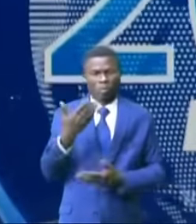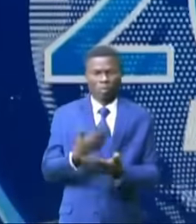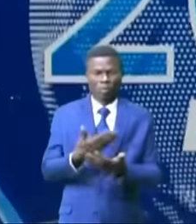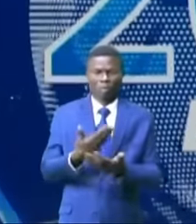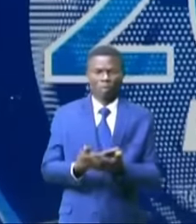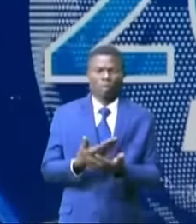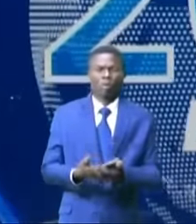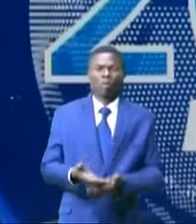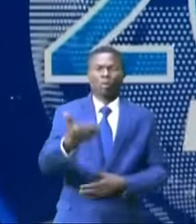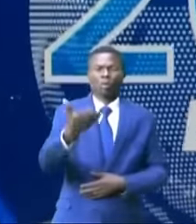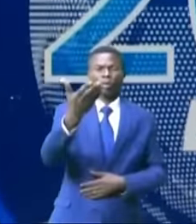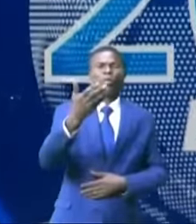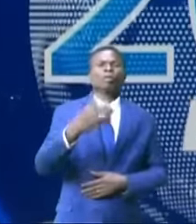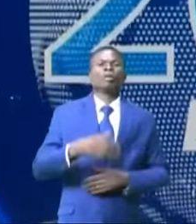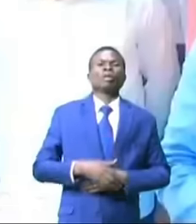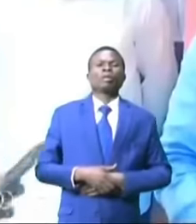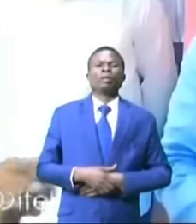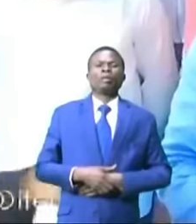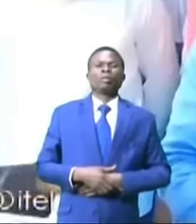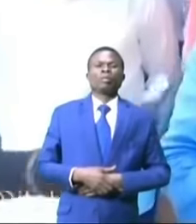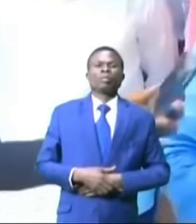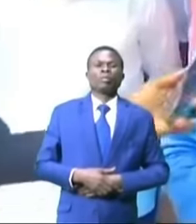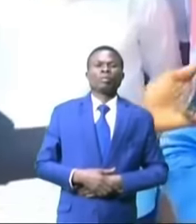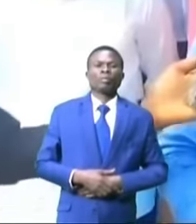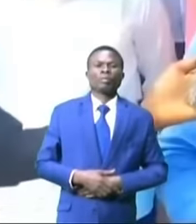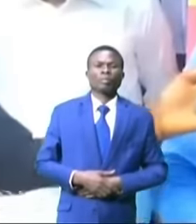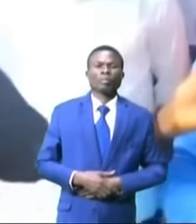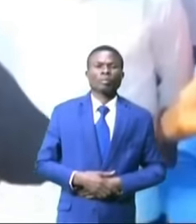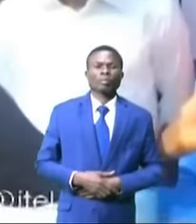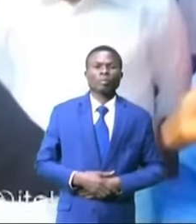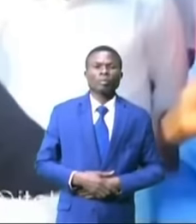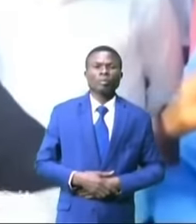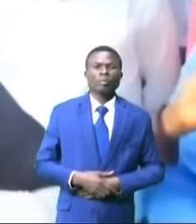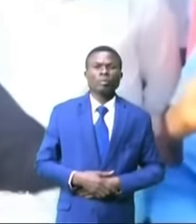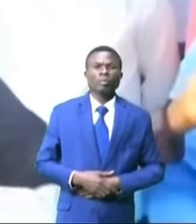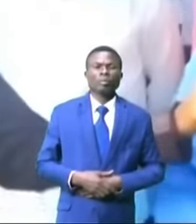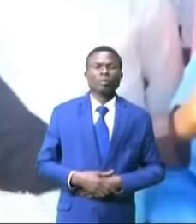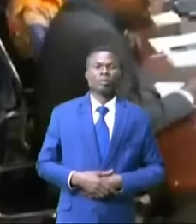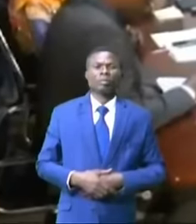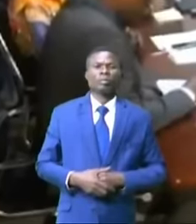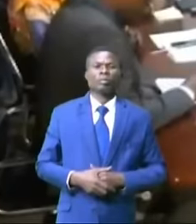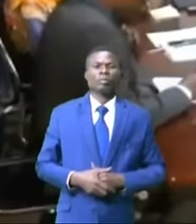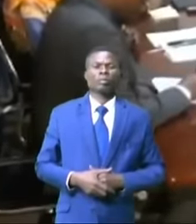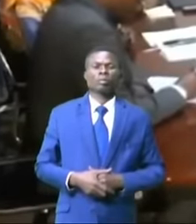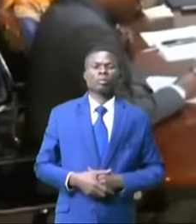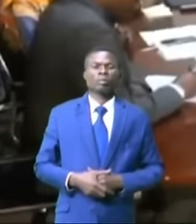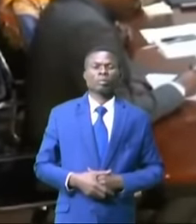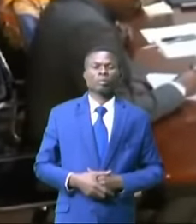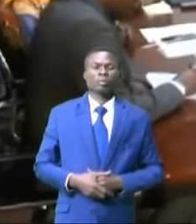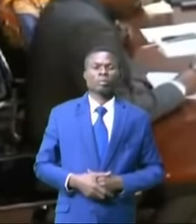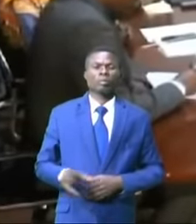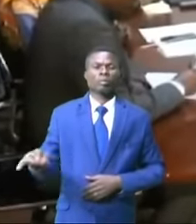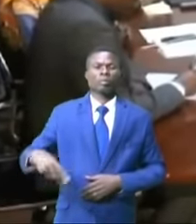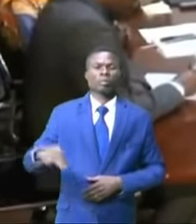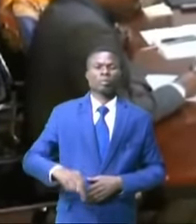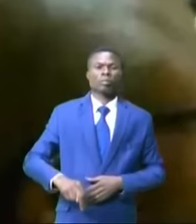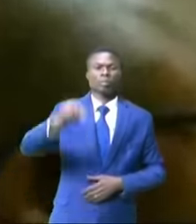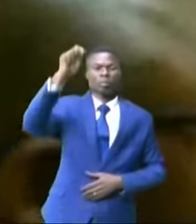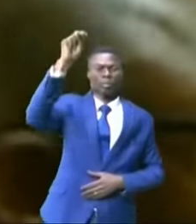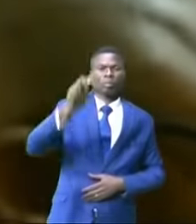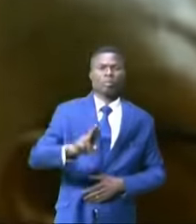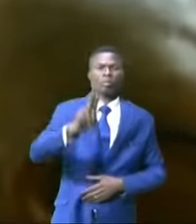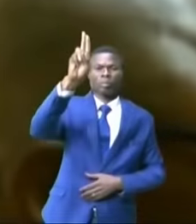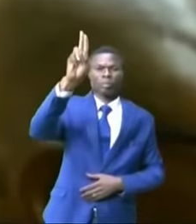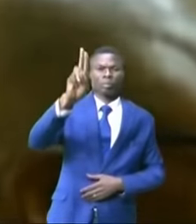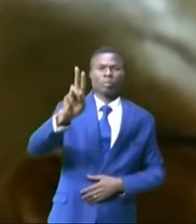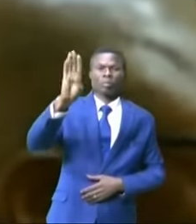intervention humaine. On l'écoute. Le chef de l'exécutif provincial du Nord-Ubangi, son Excellence Monsieur